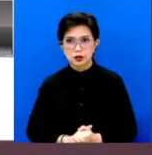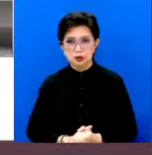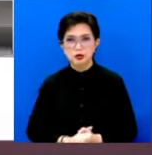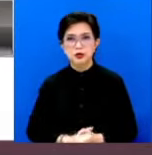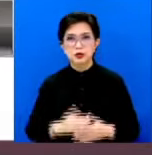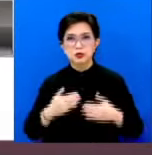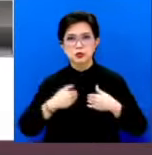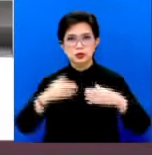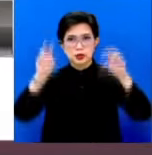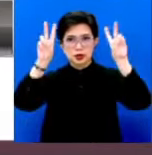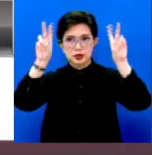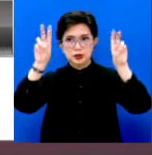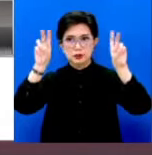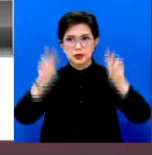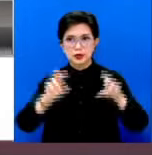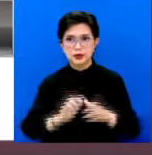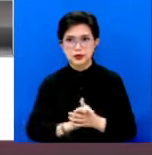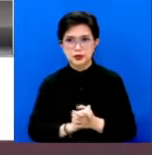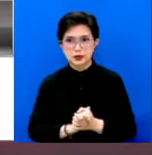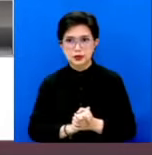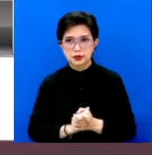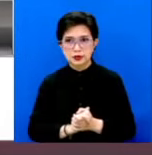mempunyai tema, yaitu